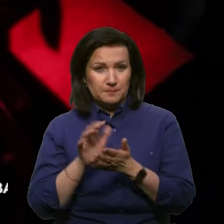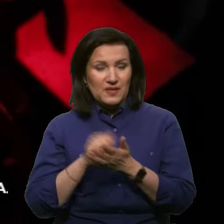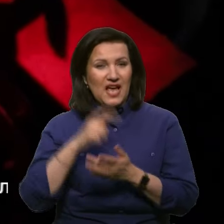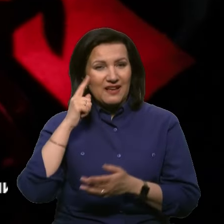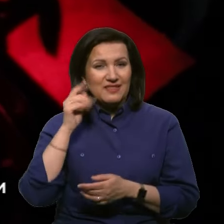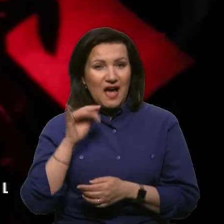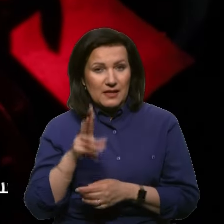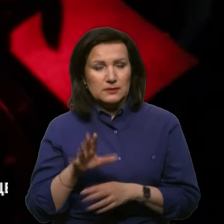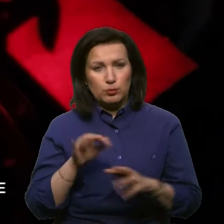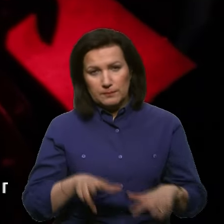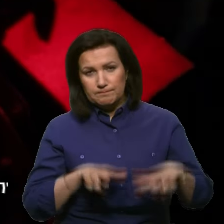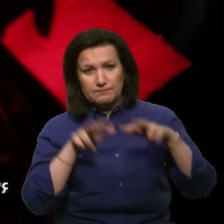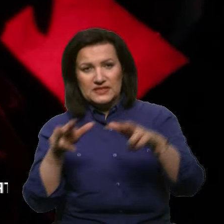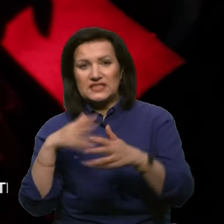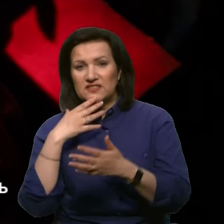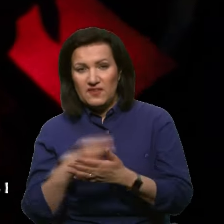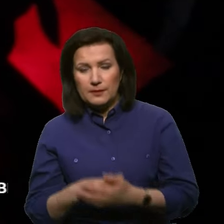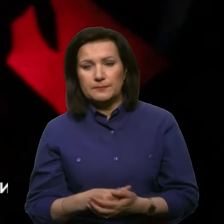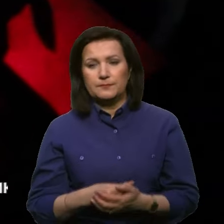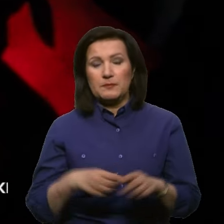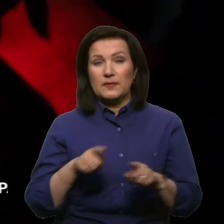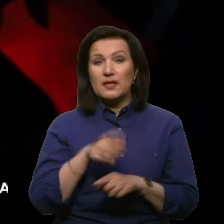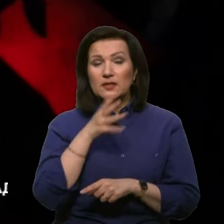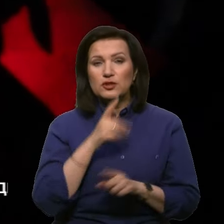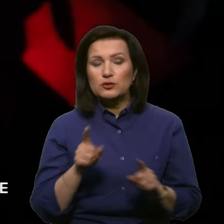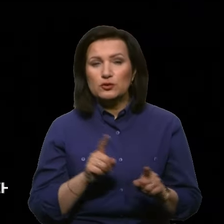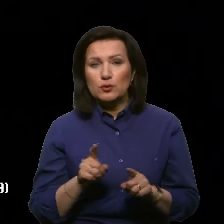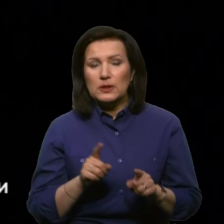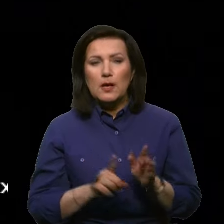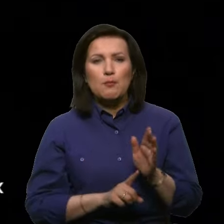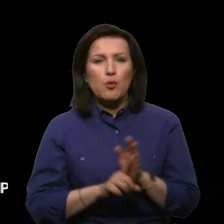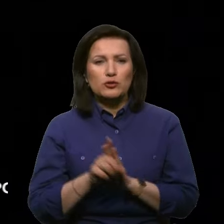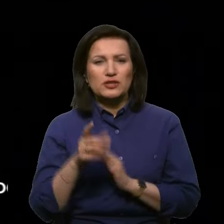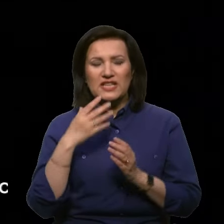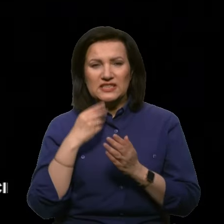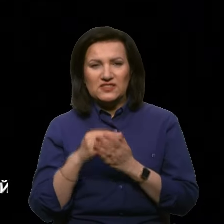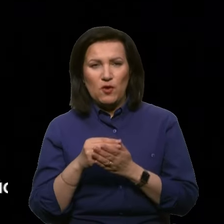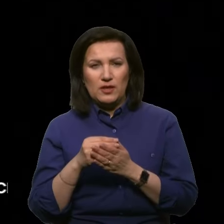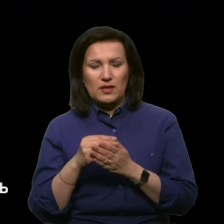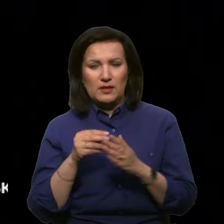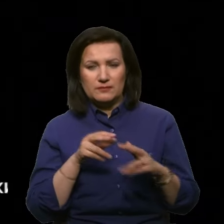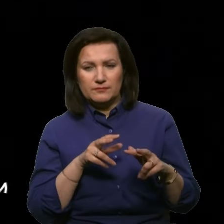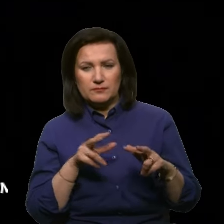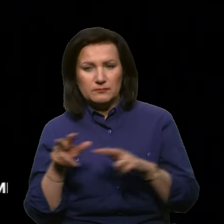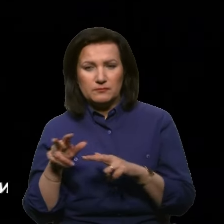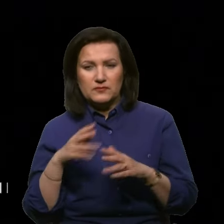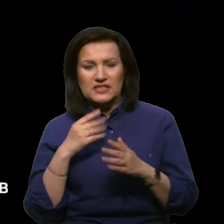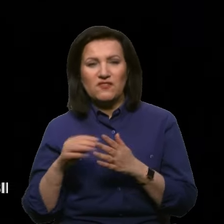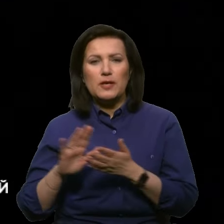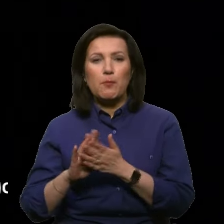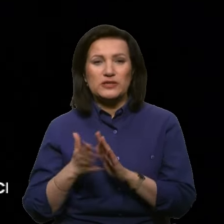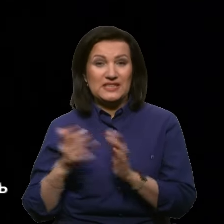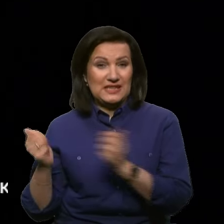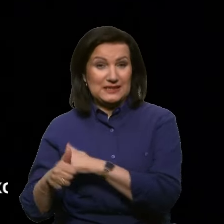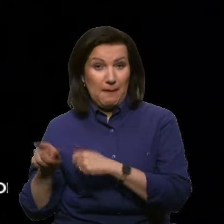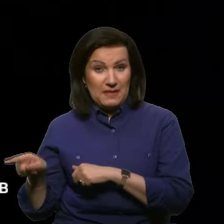де запускати свій дрон. Це якраз такий час, що починають свої заміни на своїх